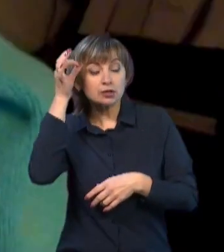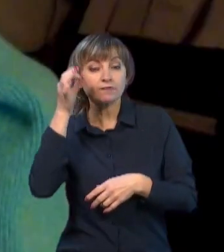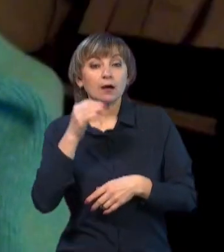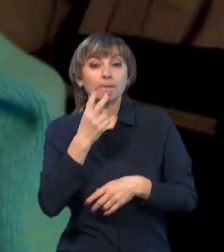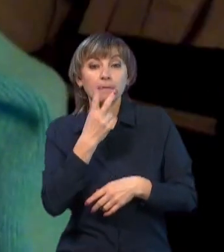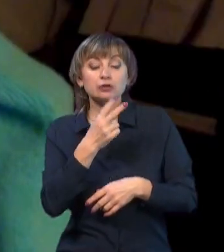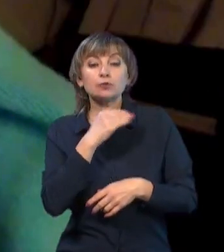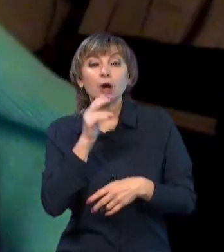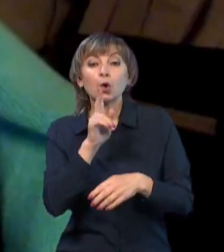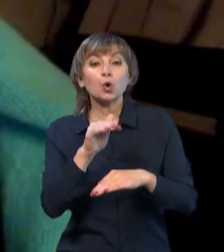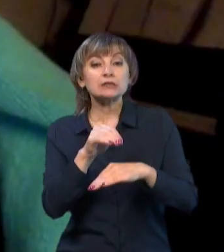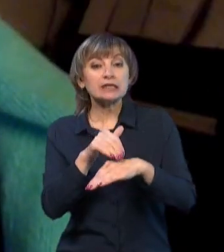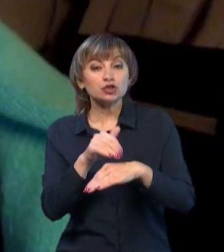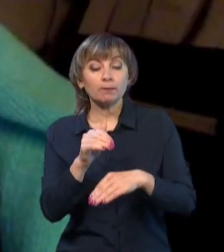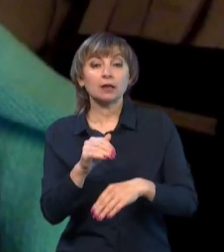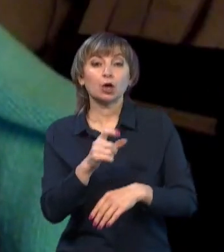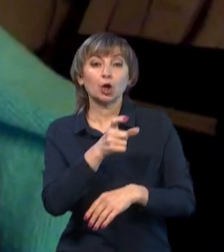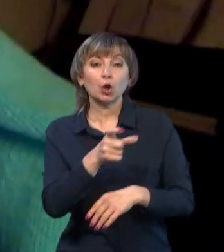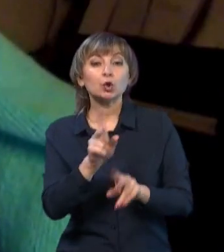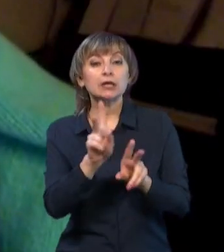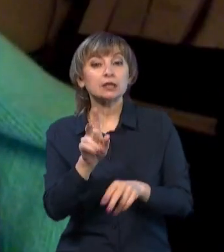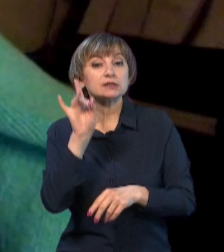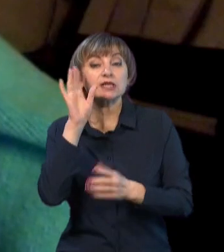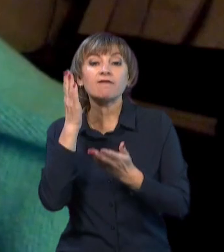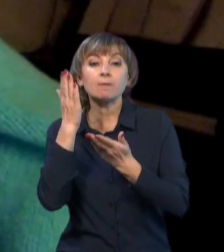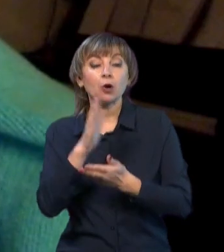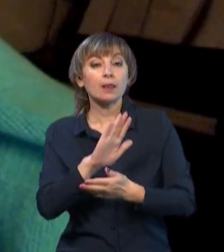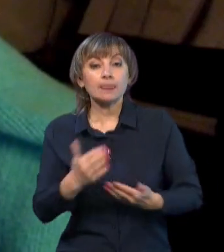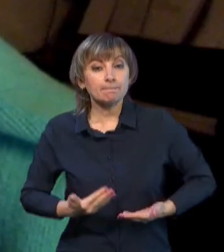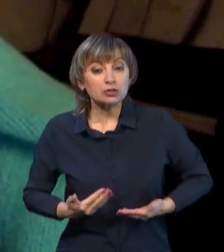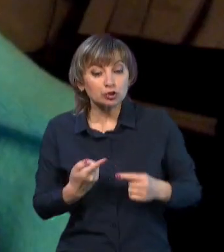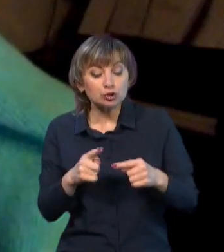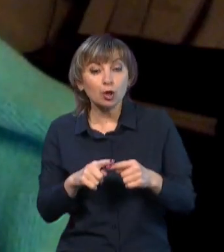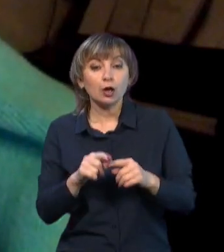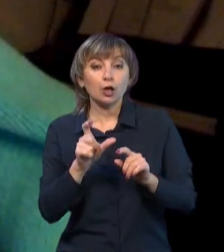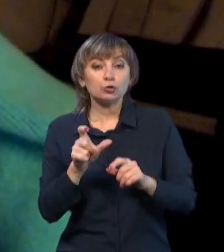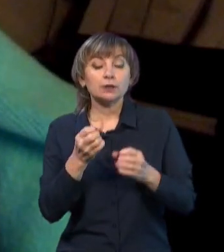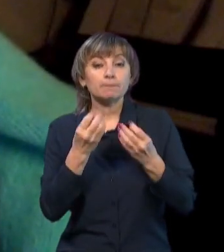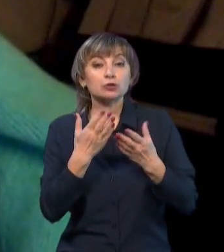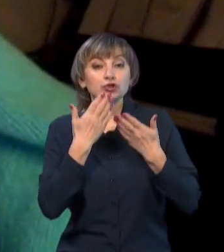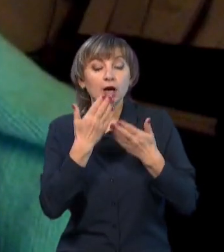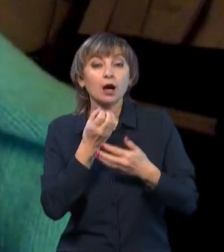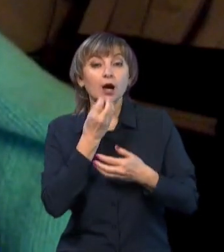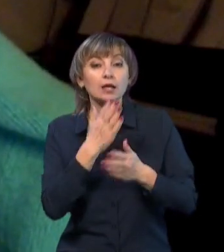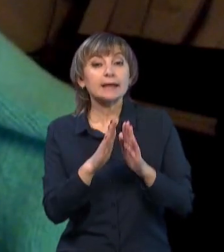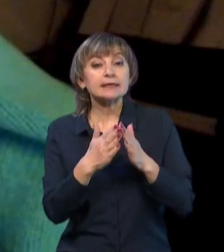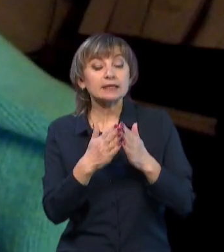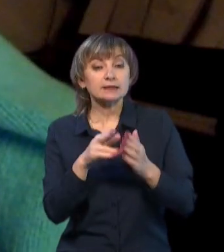багато кого воно зачепило. Тобто люди, які, слава Богу, не пережили цього, вони просто читають це як класний детектив,